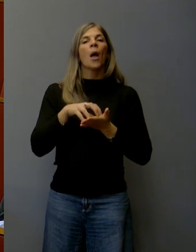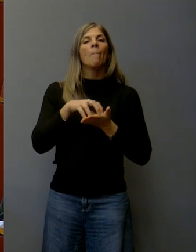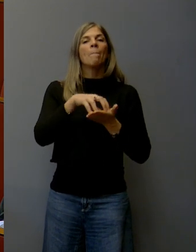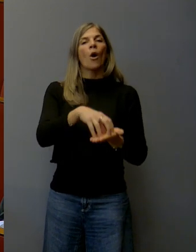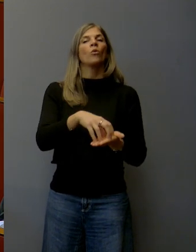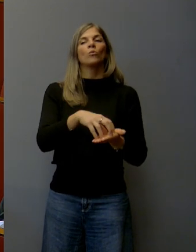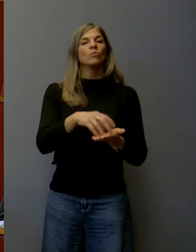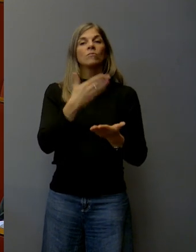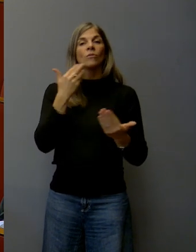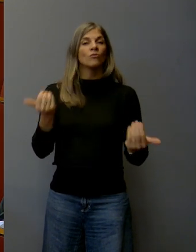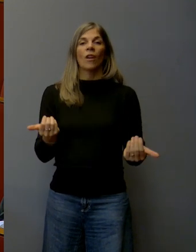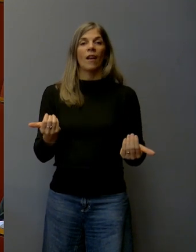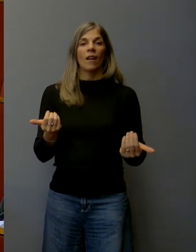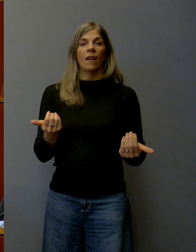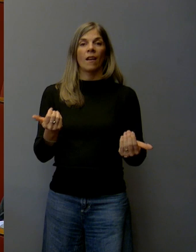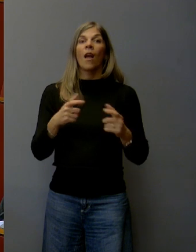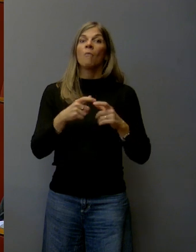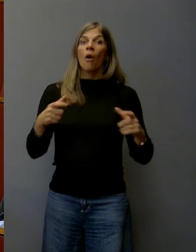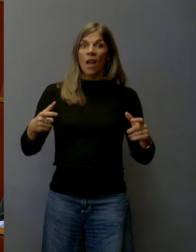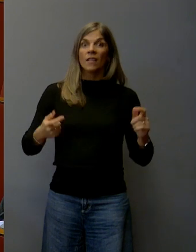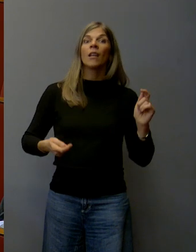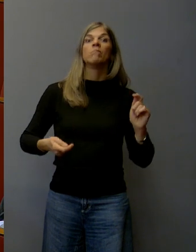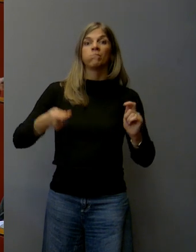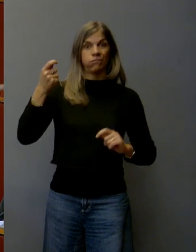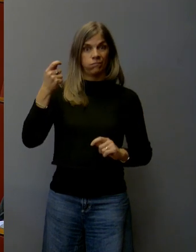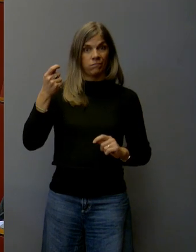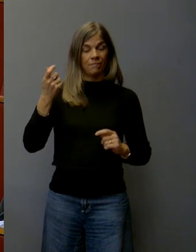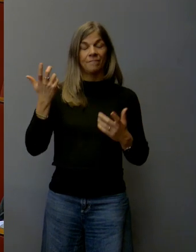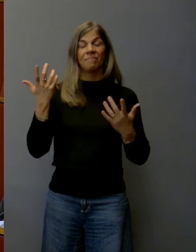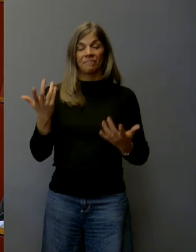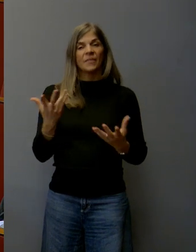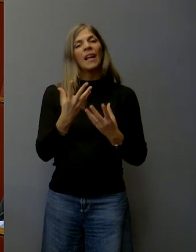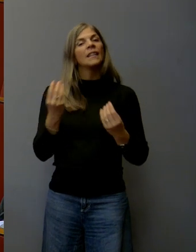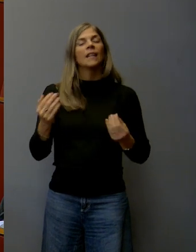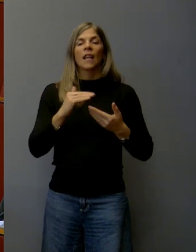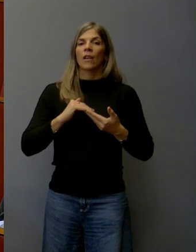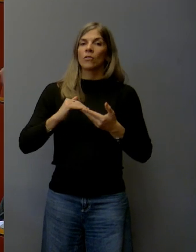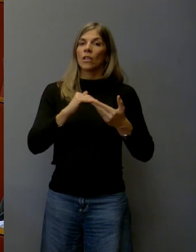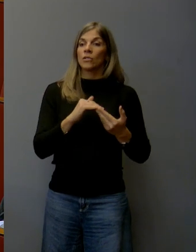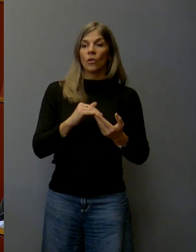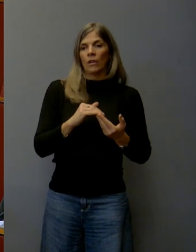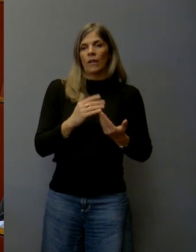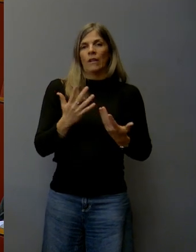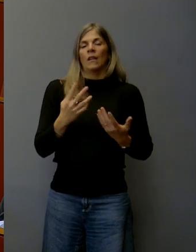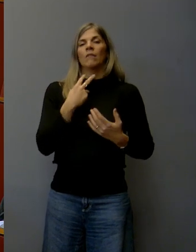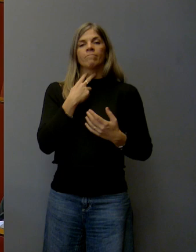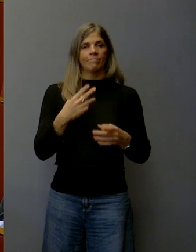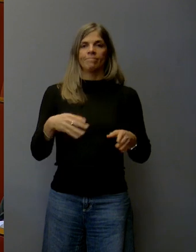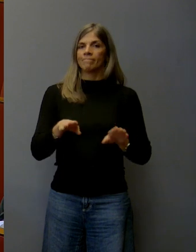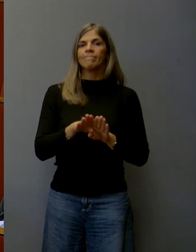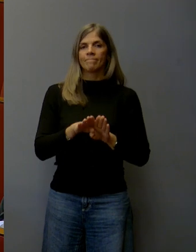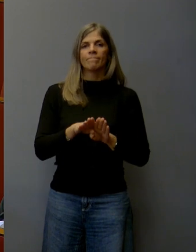Caro delle rincaro delle bollette per cui molte associazioni non sono in grado di mantenersi di far